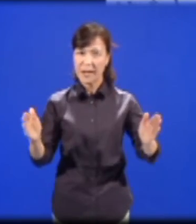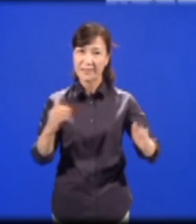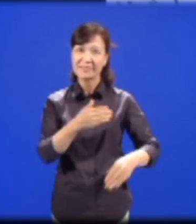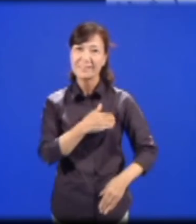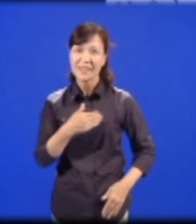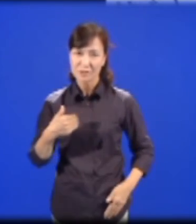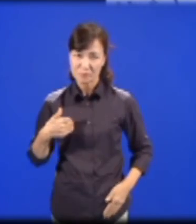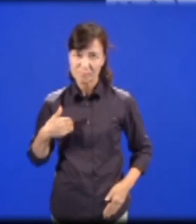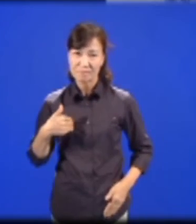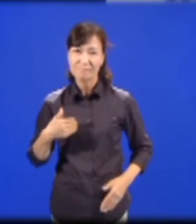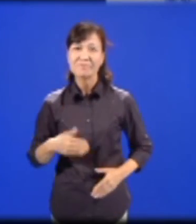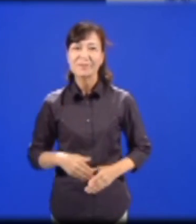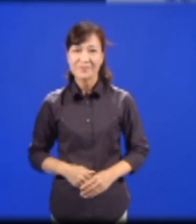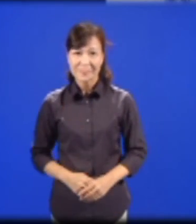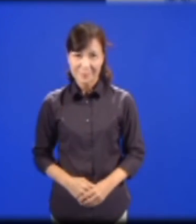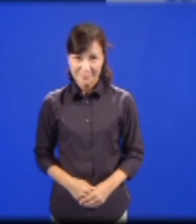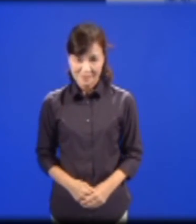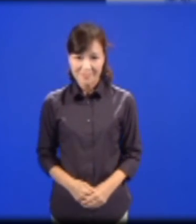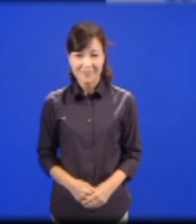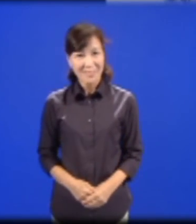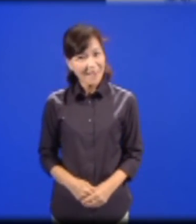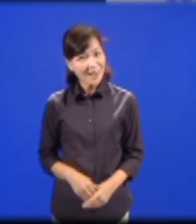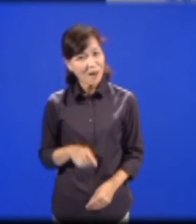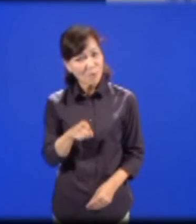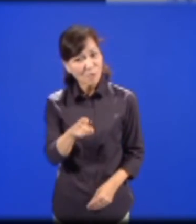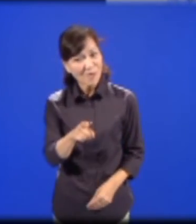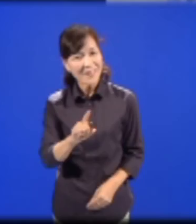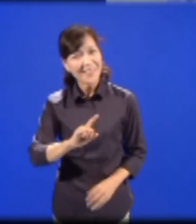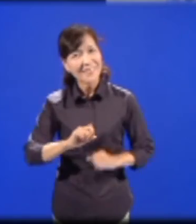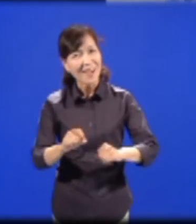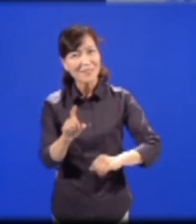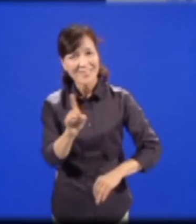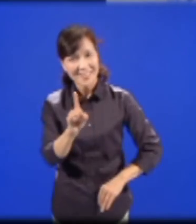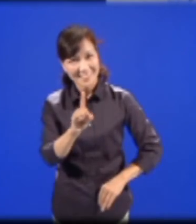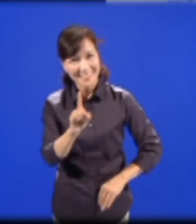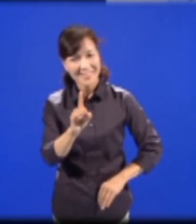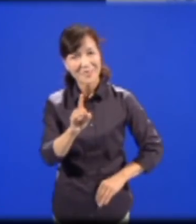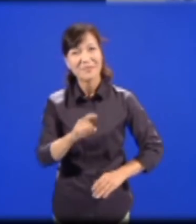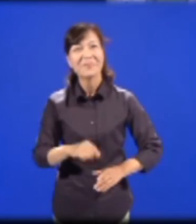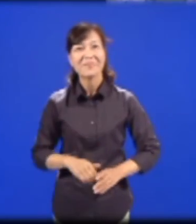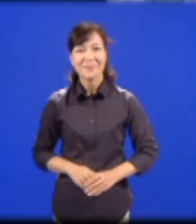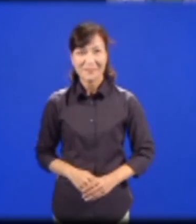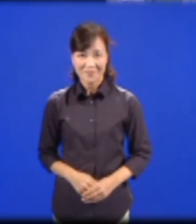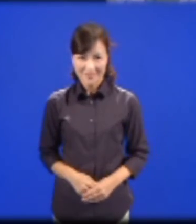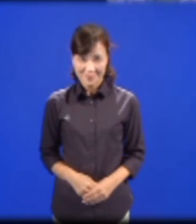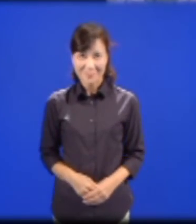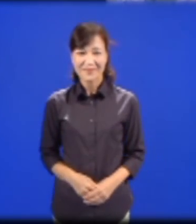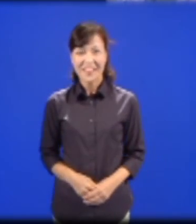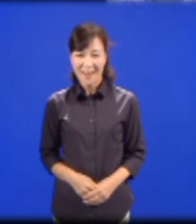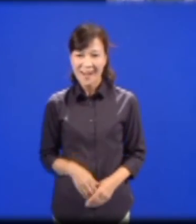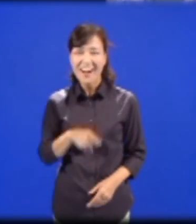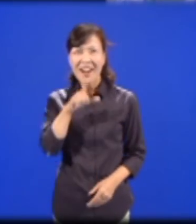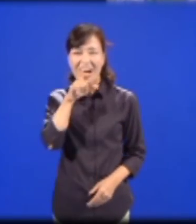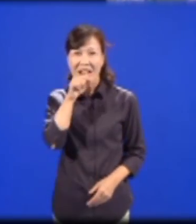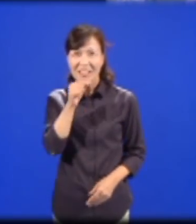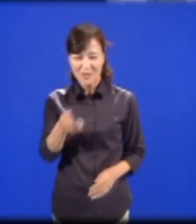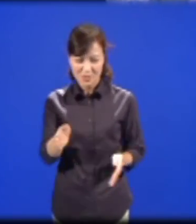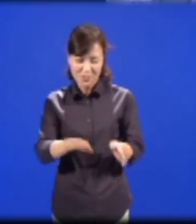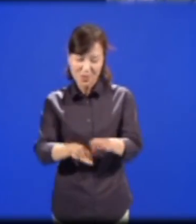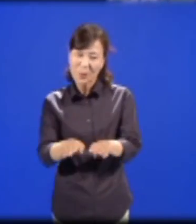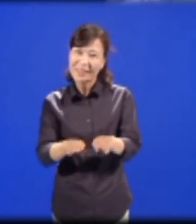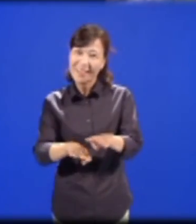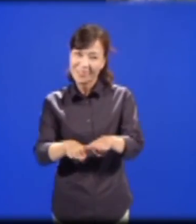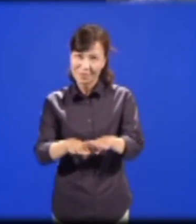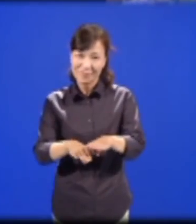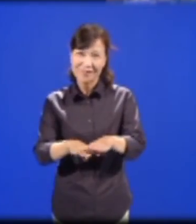。 あれ皆さん何をしてるんやろ。あ、鶴を折ってるみたいです